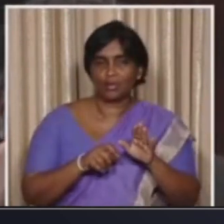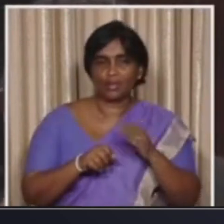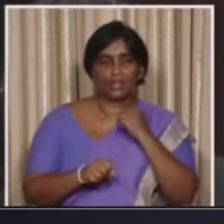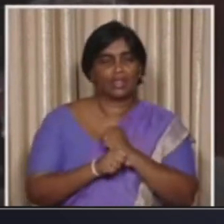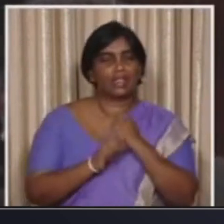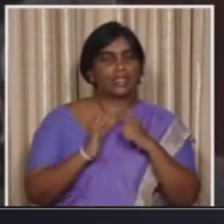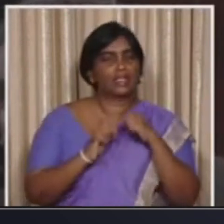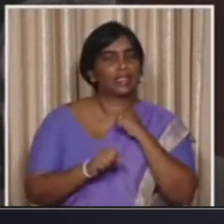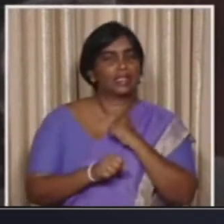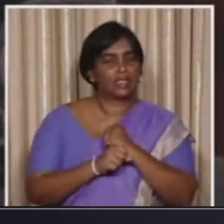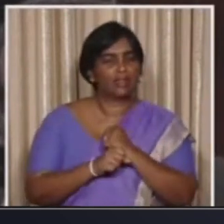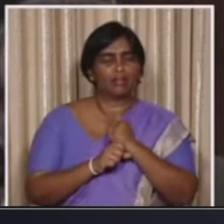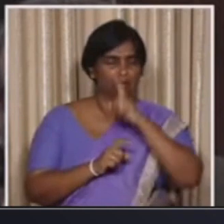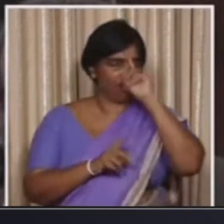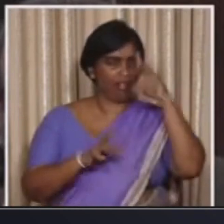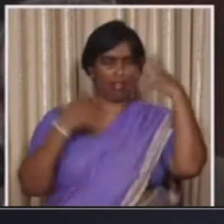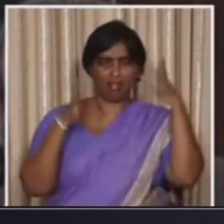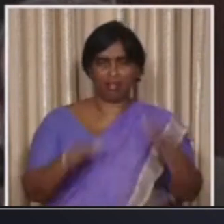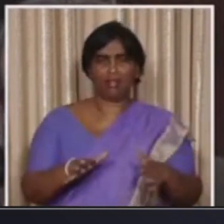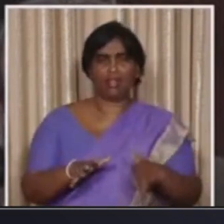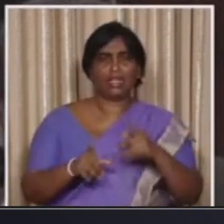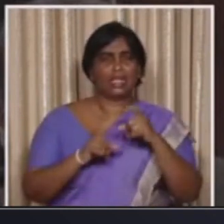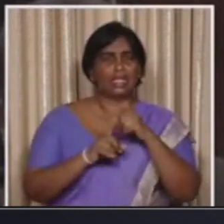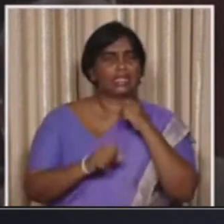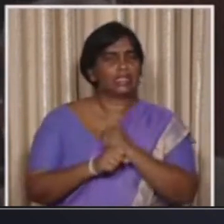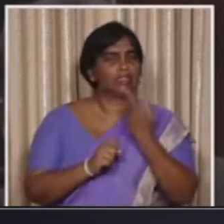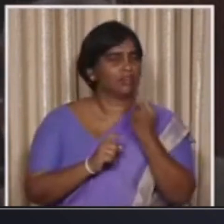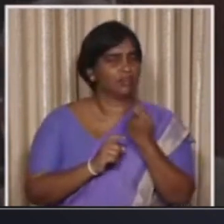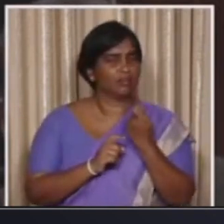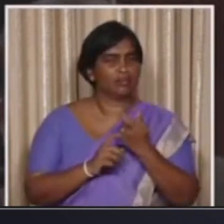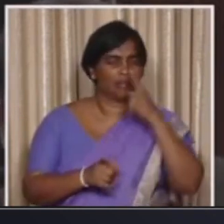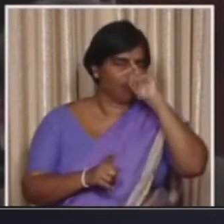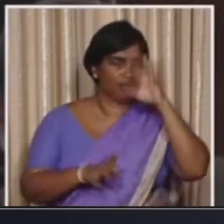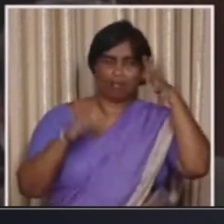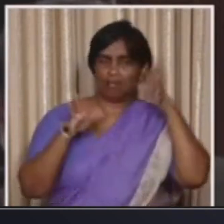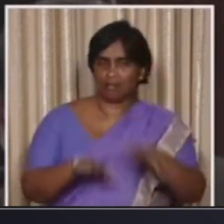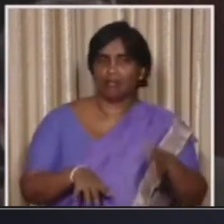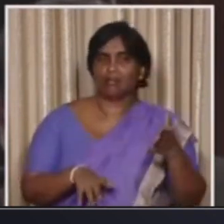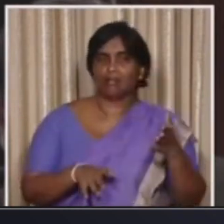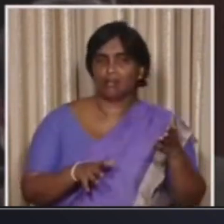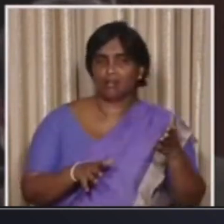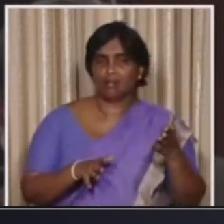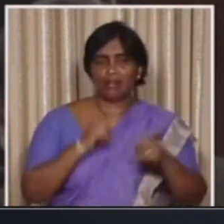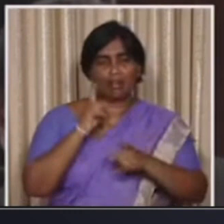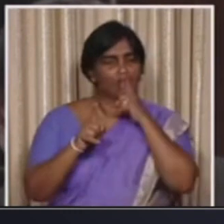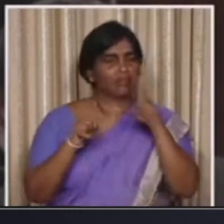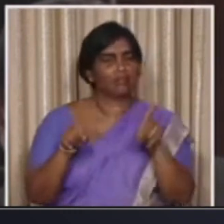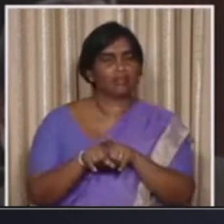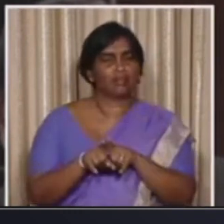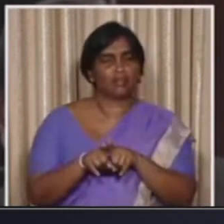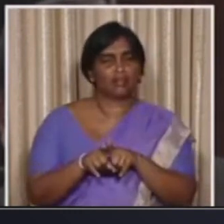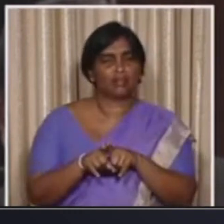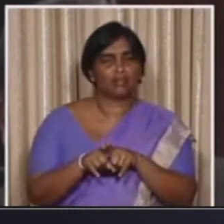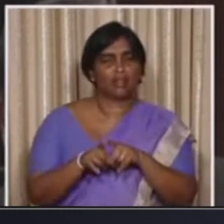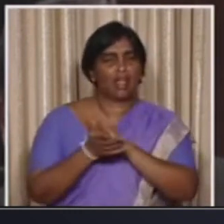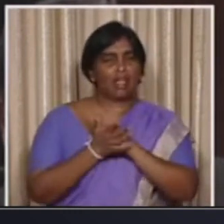ගිග් ආර්ථිකය කියනකොට කරකිලා වැඩනවා. ඩිජිටල් ආර්ථිකය කියනකොට කරකිලා වැඩනවා. මේ කතා හරියට අපේ